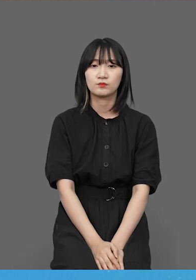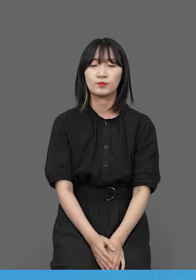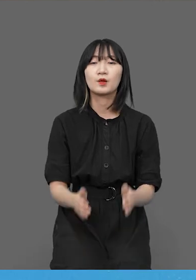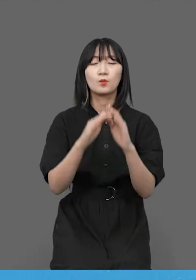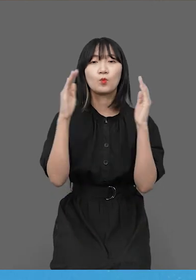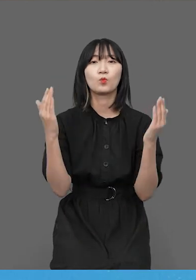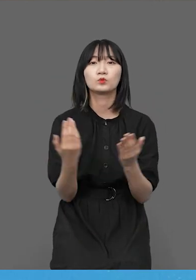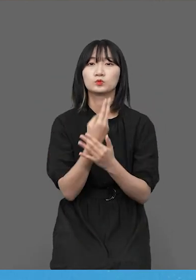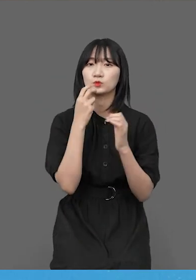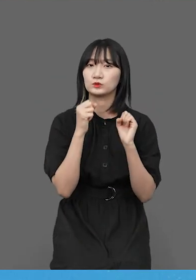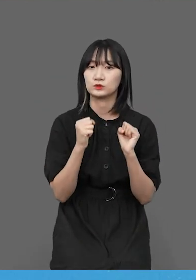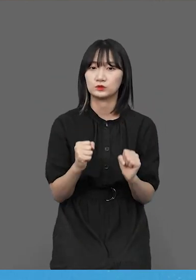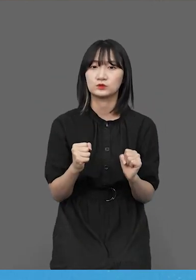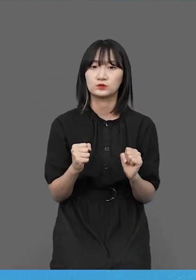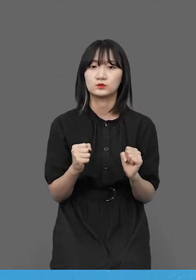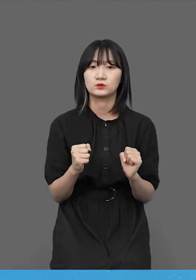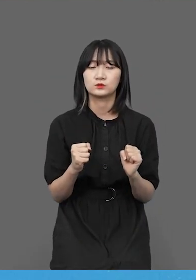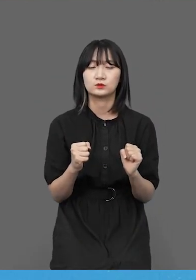모든 존재들은